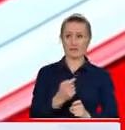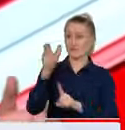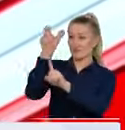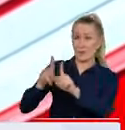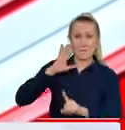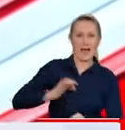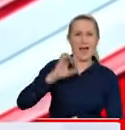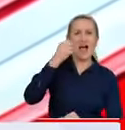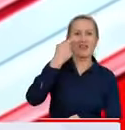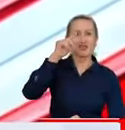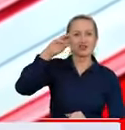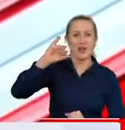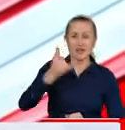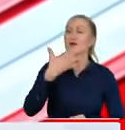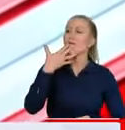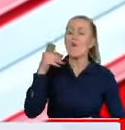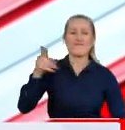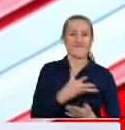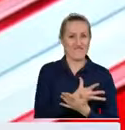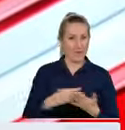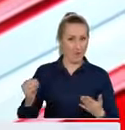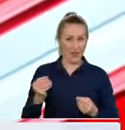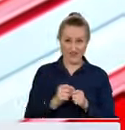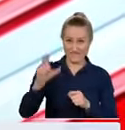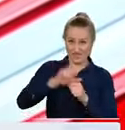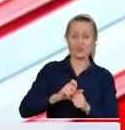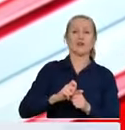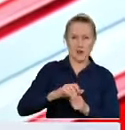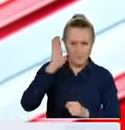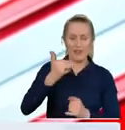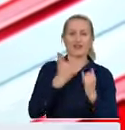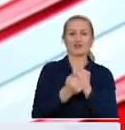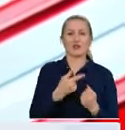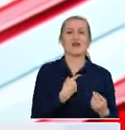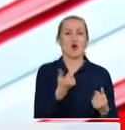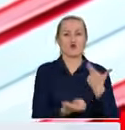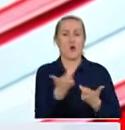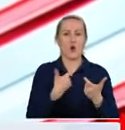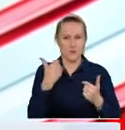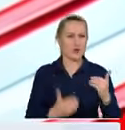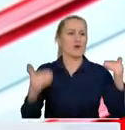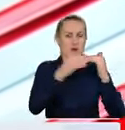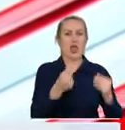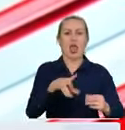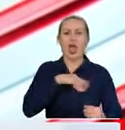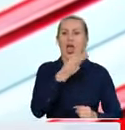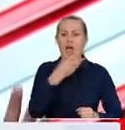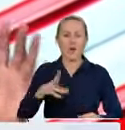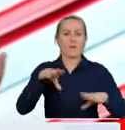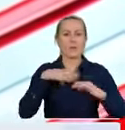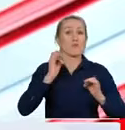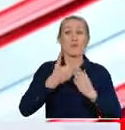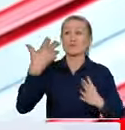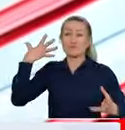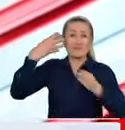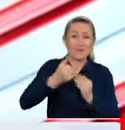że wypłaty wyższe będą warunkiem przyjęcia euro, bo przez ostatnie miesiące razem z Mateuszem Morawieckim zrobili wszystko,